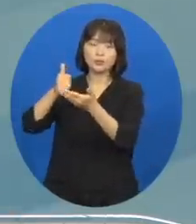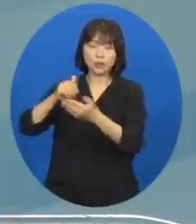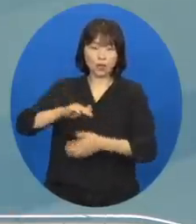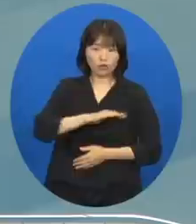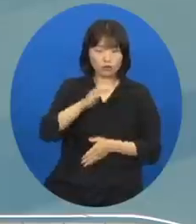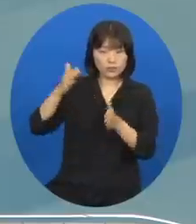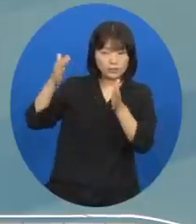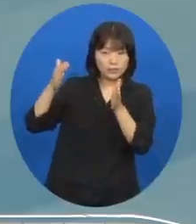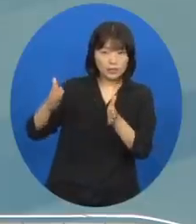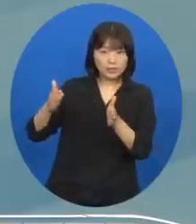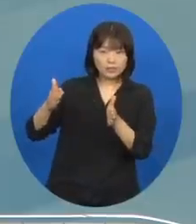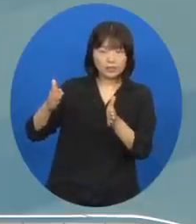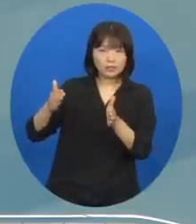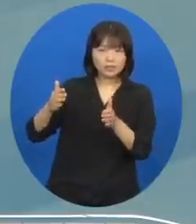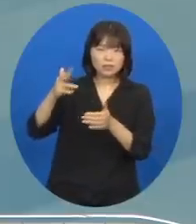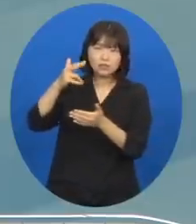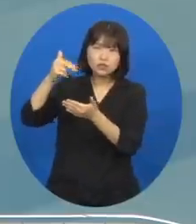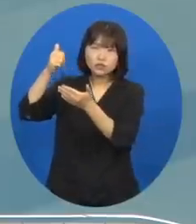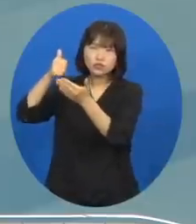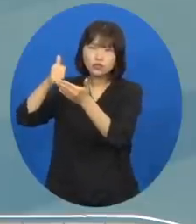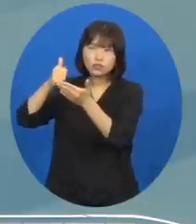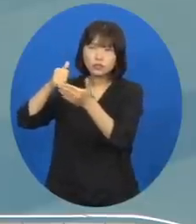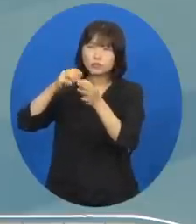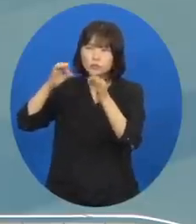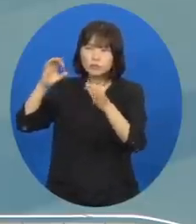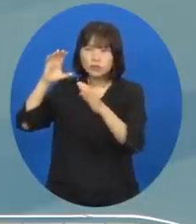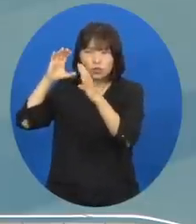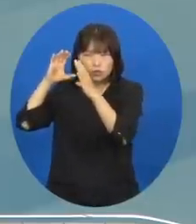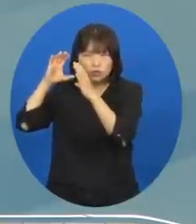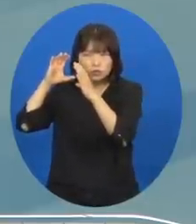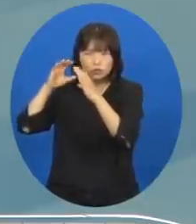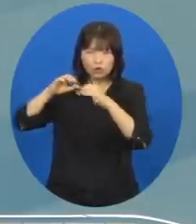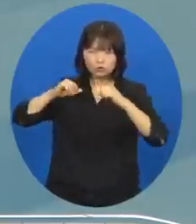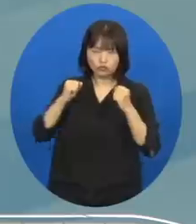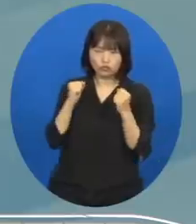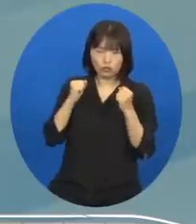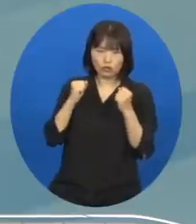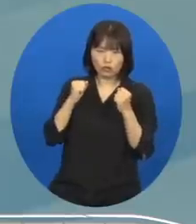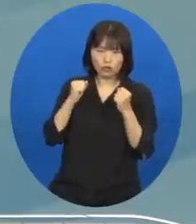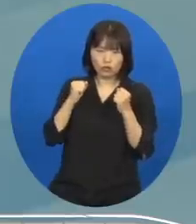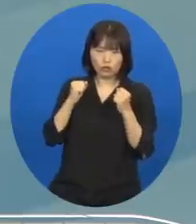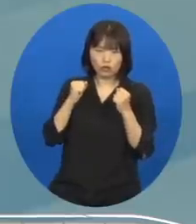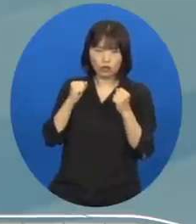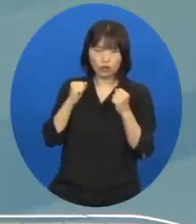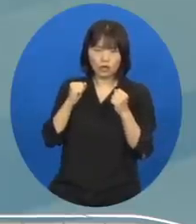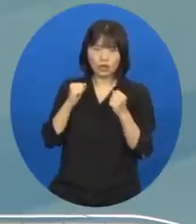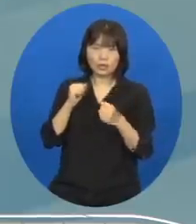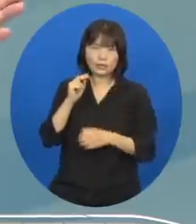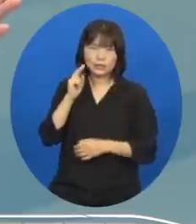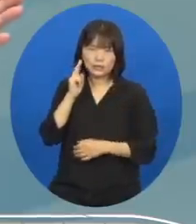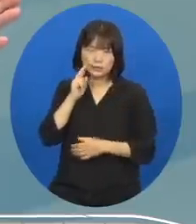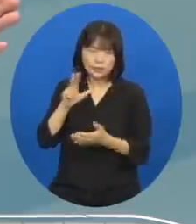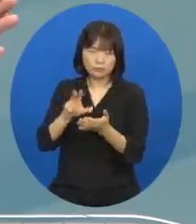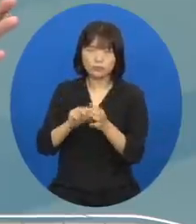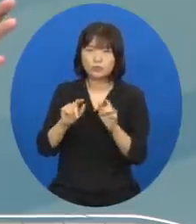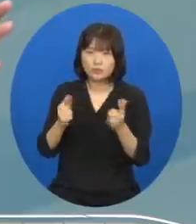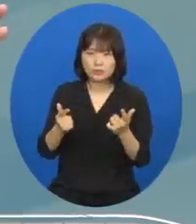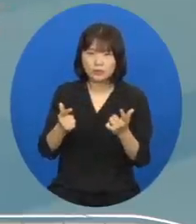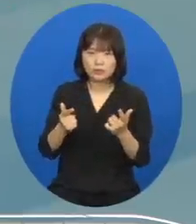있다면 우리가 주님의 음성을 듣고 순종하는 문제가 그렇게 심각한 문제가 아닙니다. 그런데